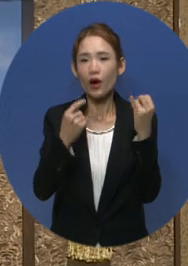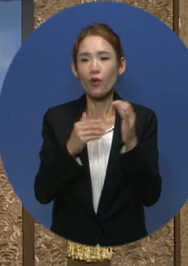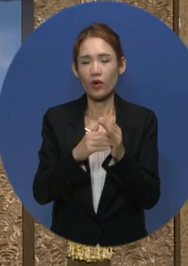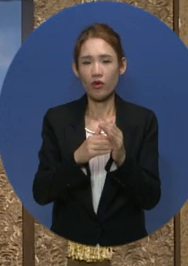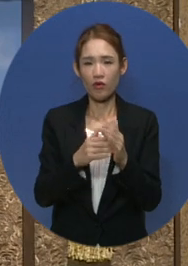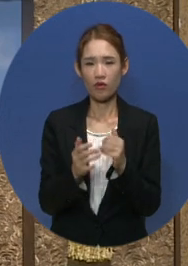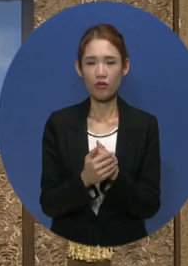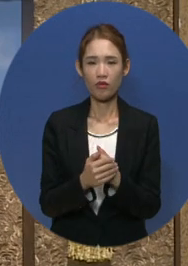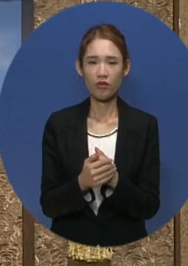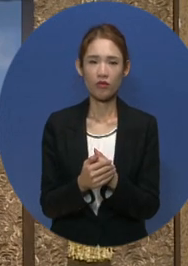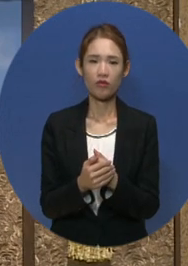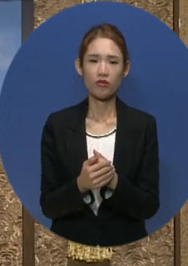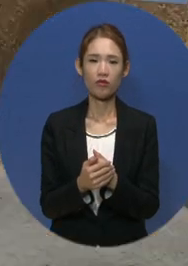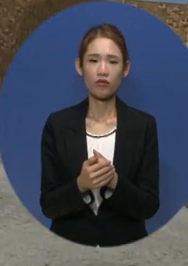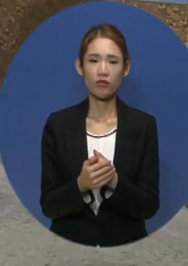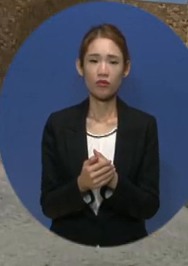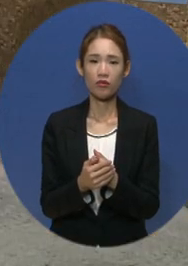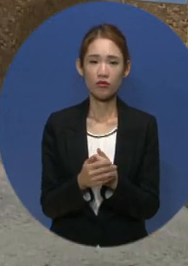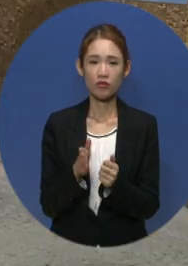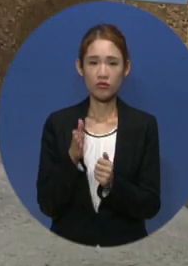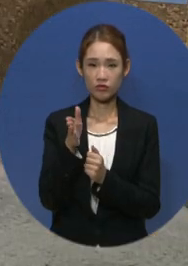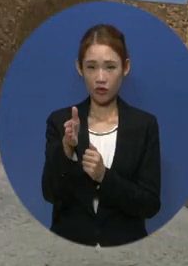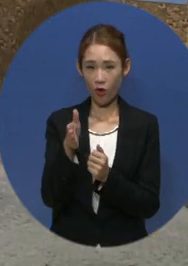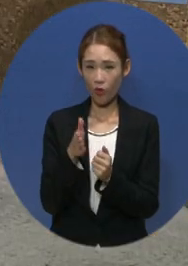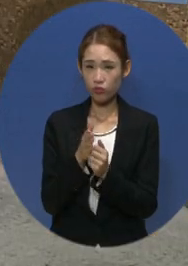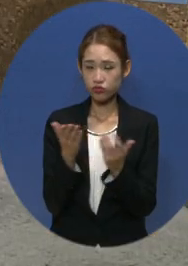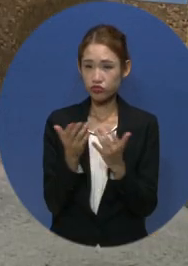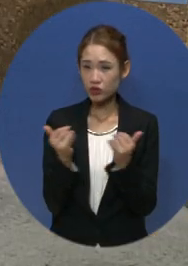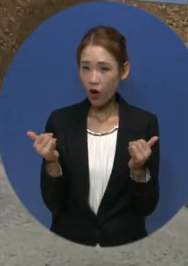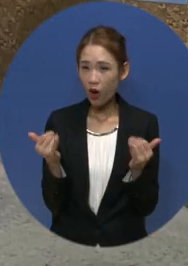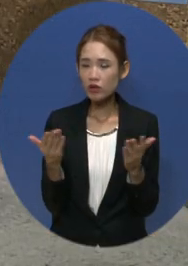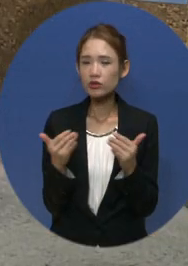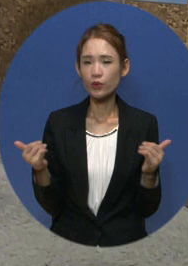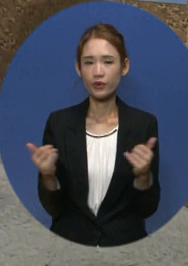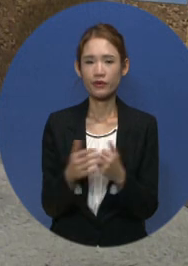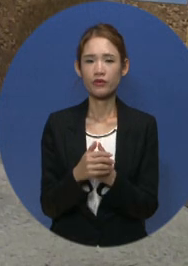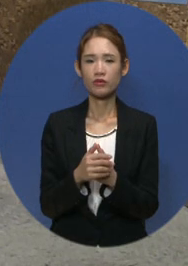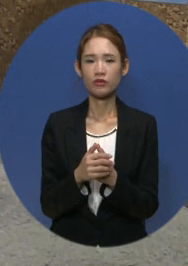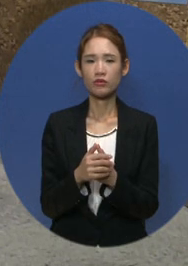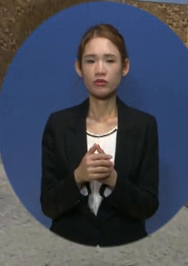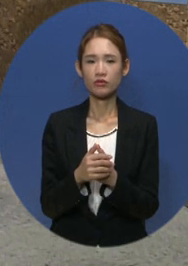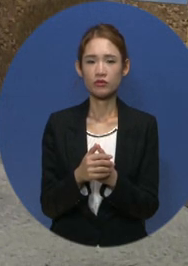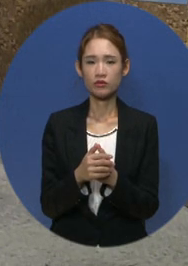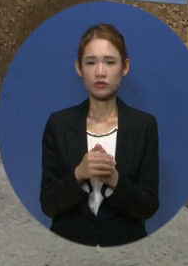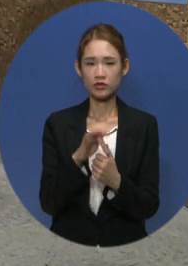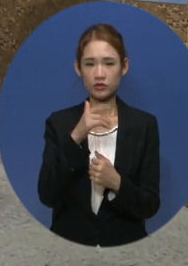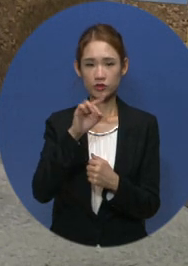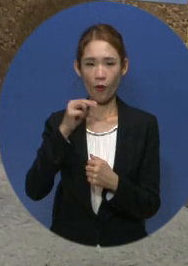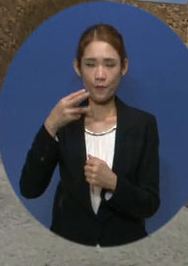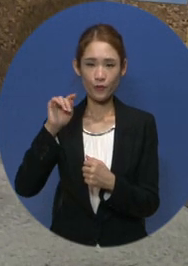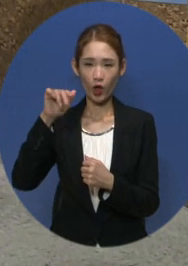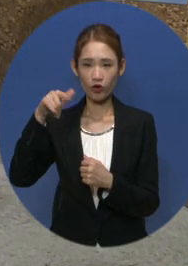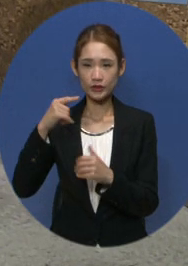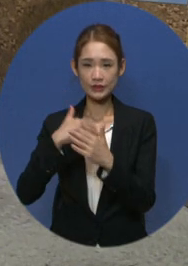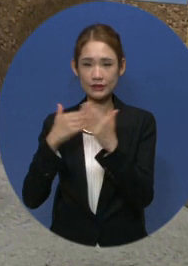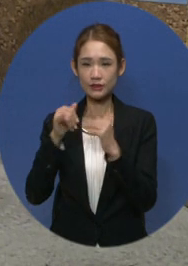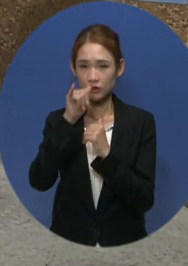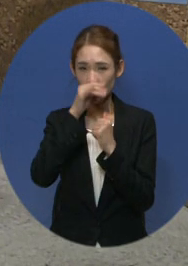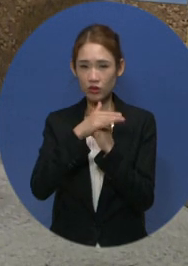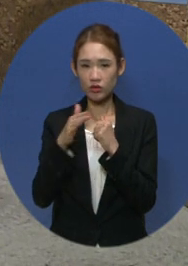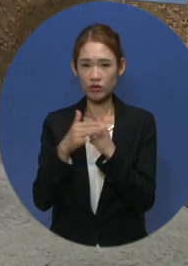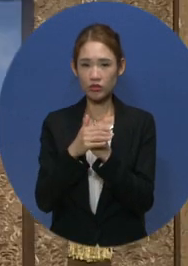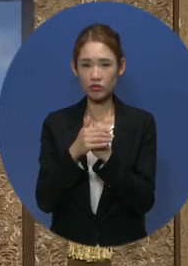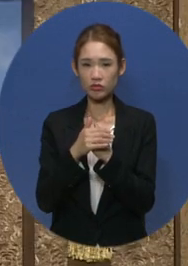한참 걸리거든요. 네. 어떻게 보면 전문 직종에 그렇죠. 종사가 되셨는데 그래서 저희가 이제 점역실이 있었기 때문에 네.